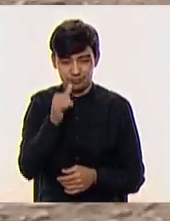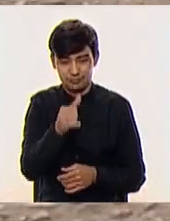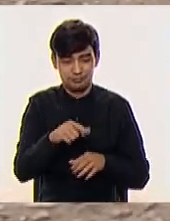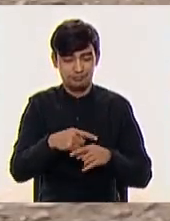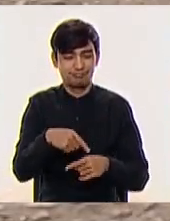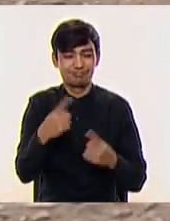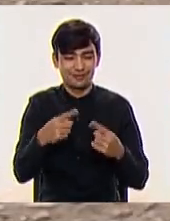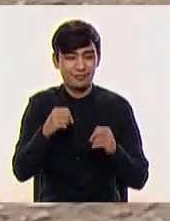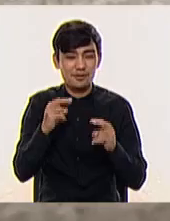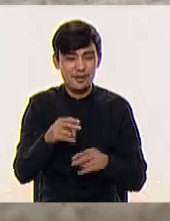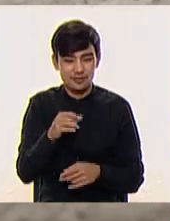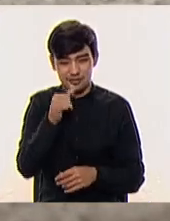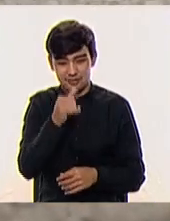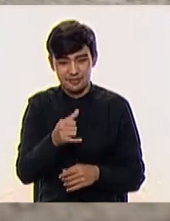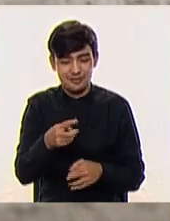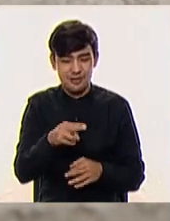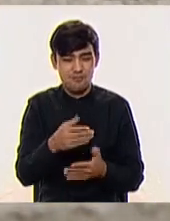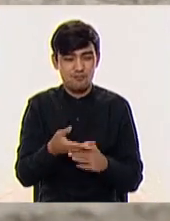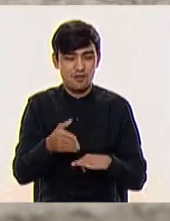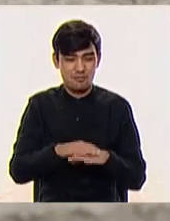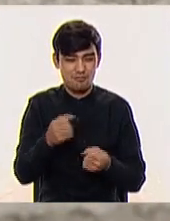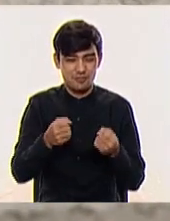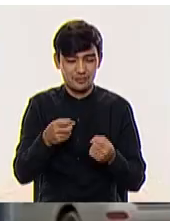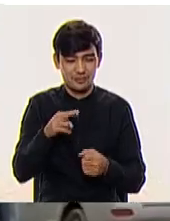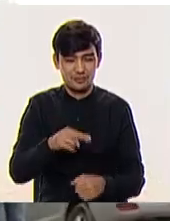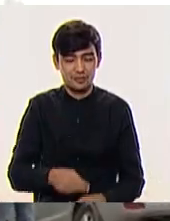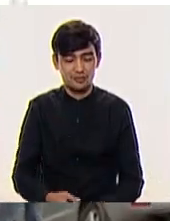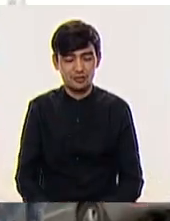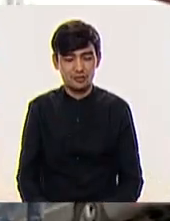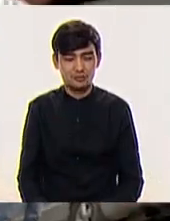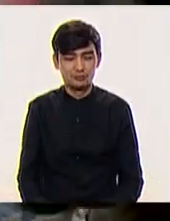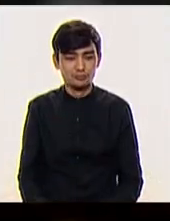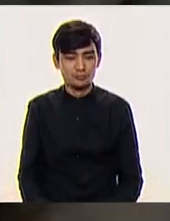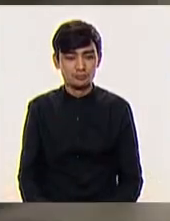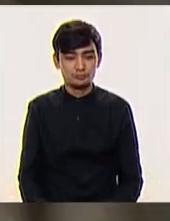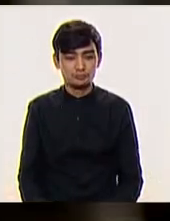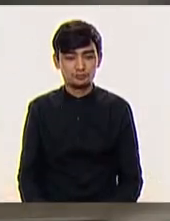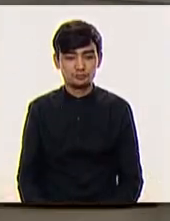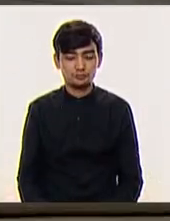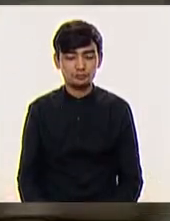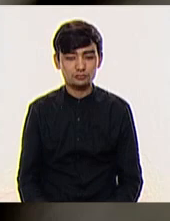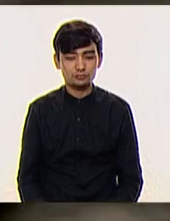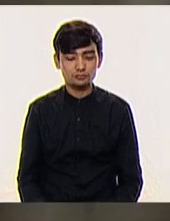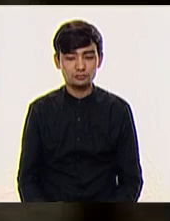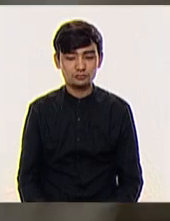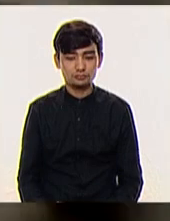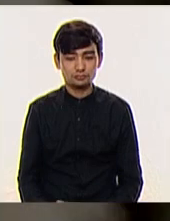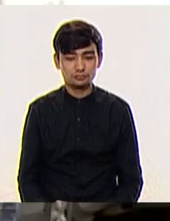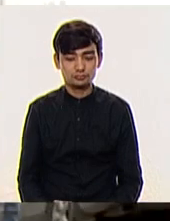шлагбаум перед селом, чтобы не пропускать большие грузы. Бахром Абдуллаев, Жансерик Боромбаев, Информбюро, Туркестанская